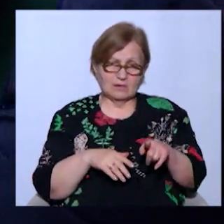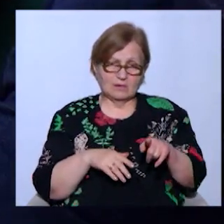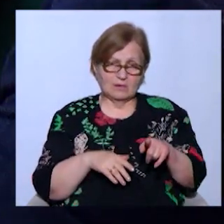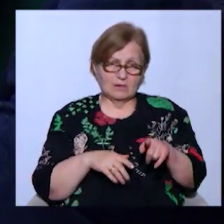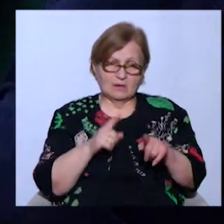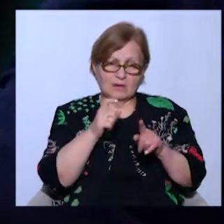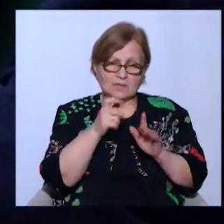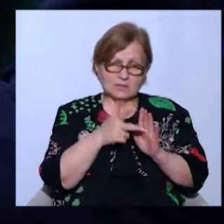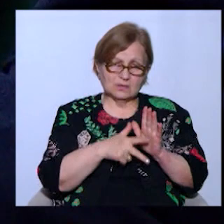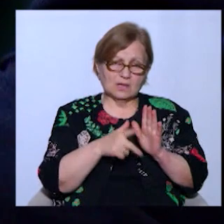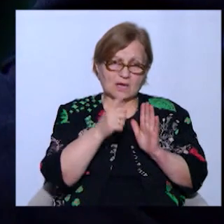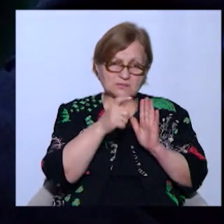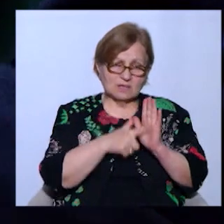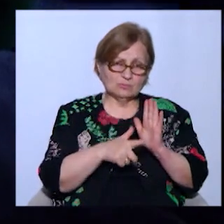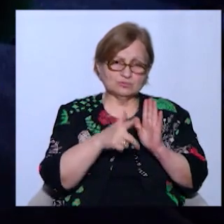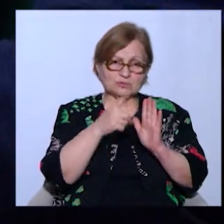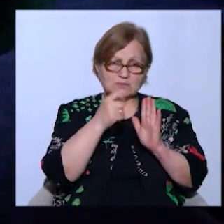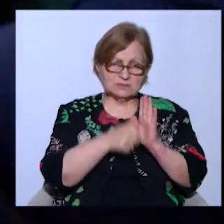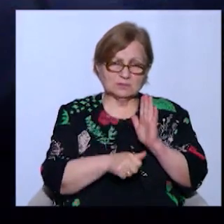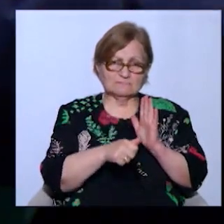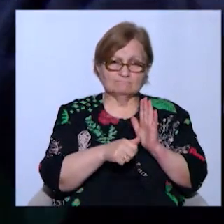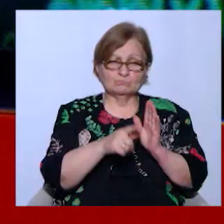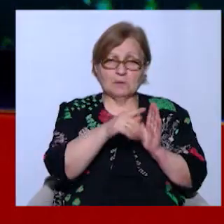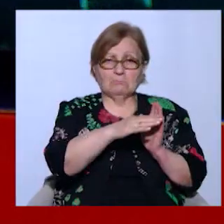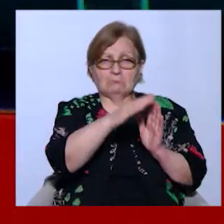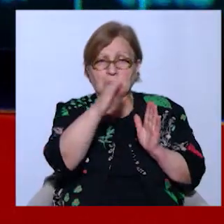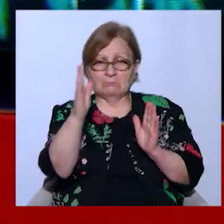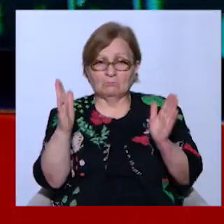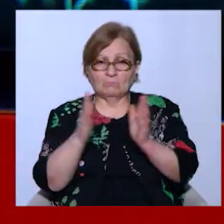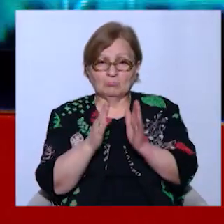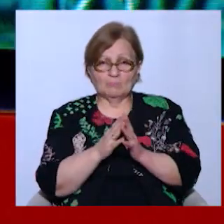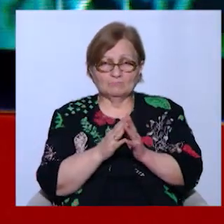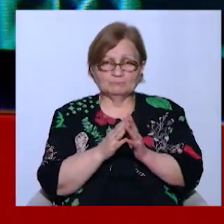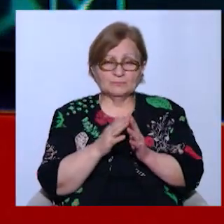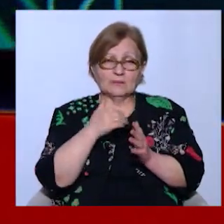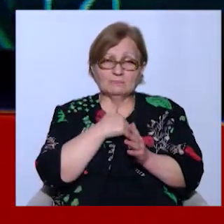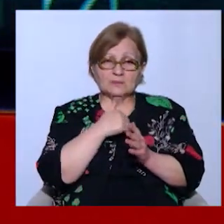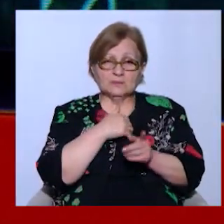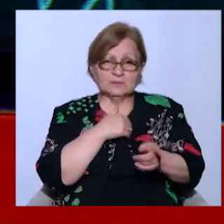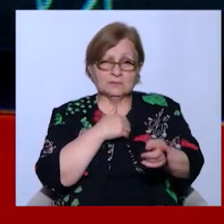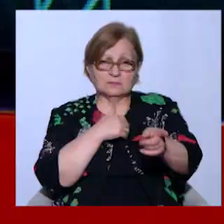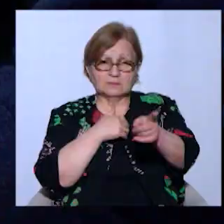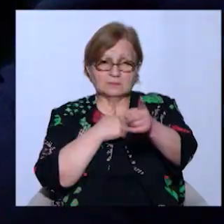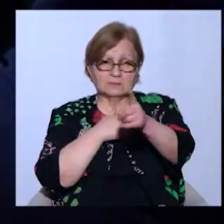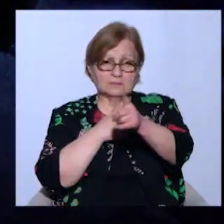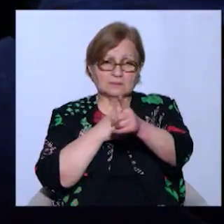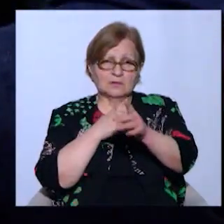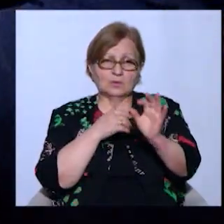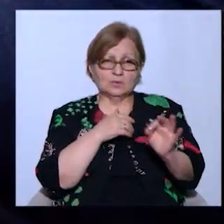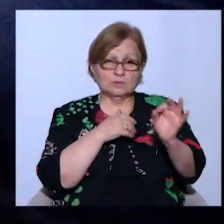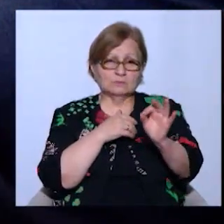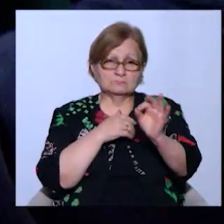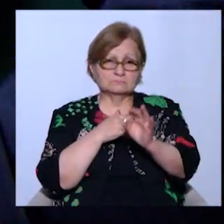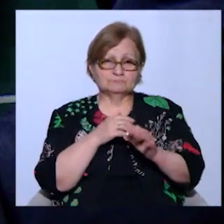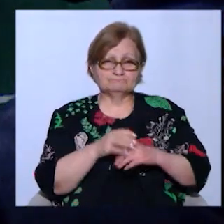აწერია 180 170 160 აკლებულობს მე ეს კუთხე მინდა რომელიც მაწოლოს მას გამოვიდა 0 10